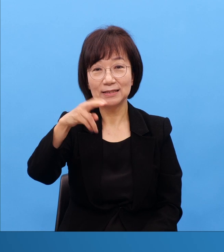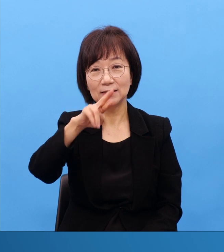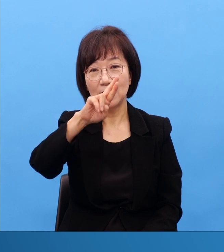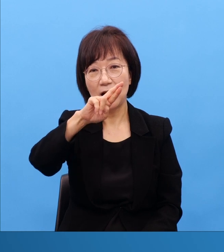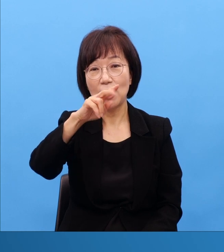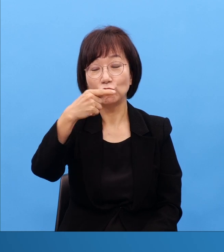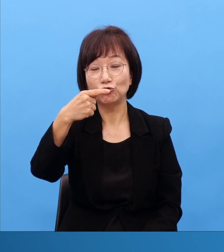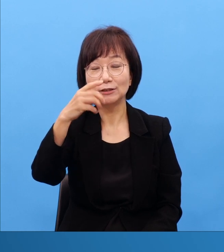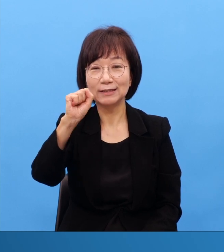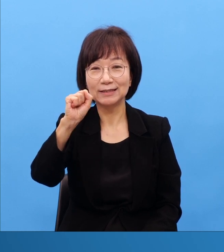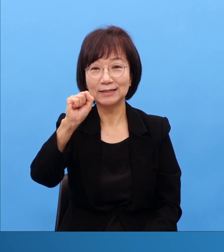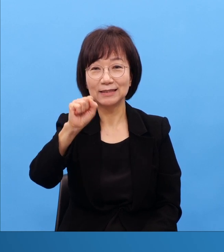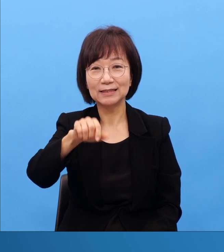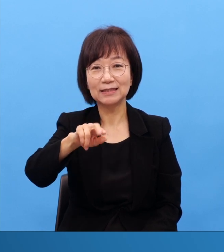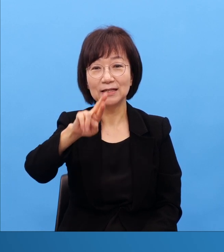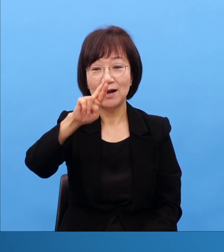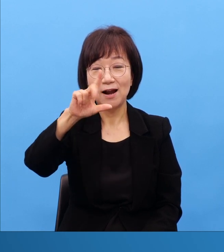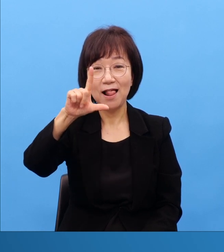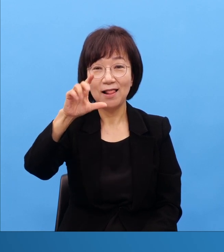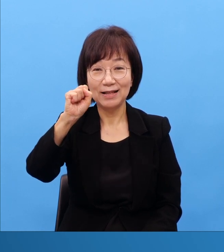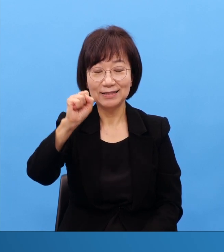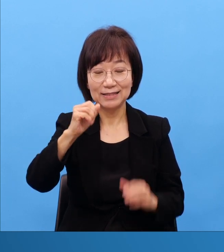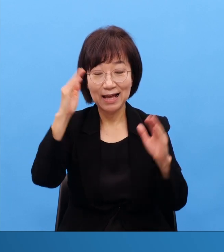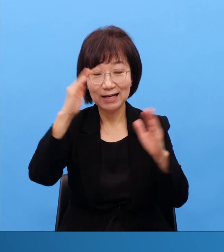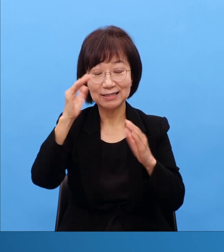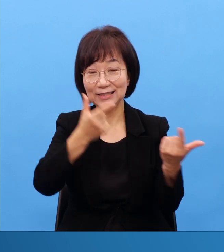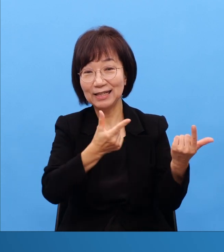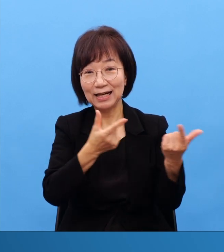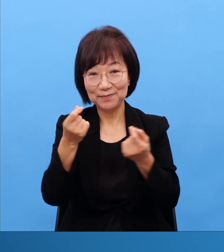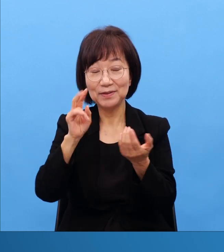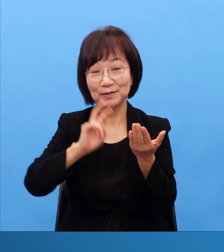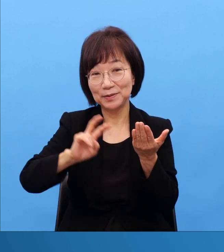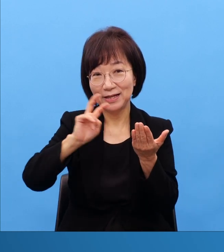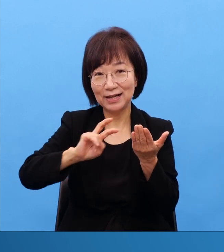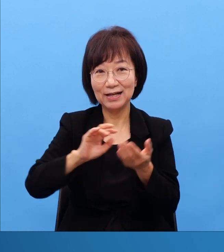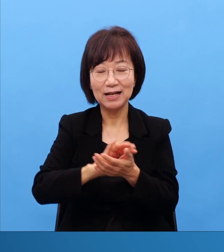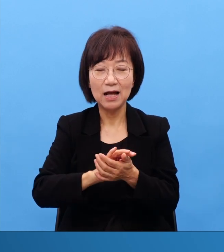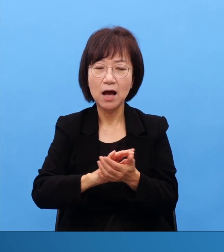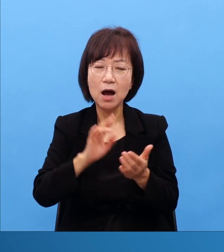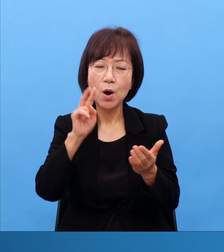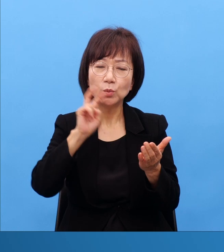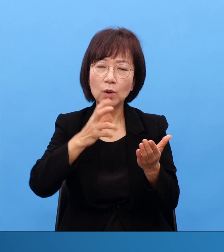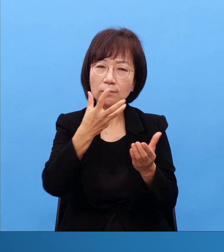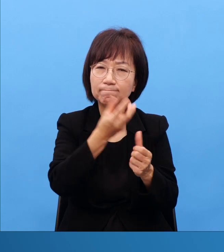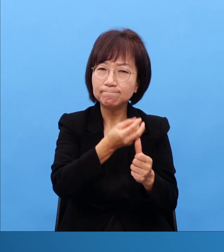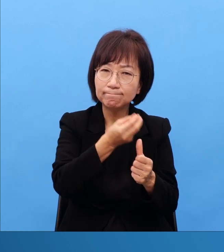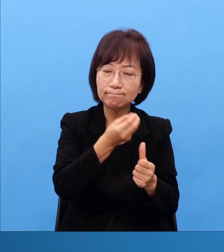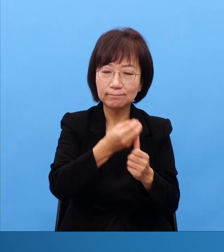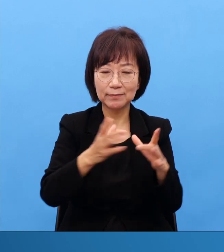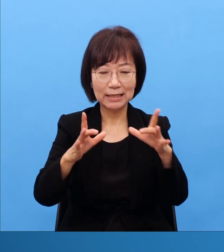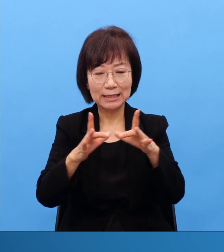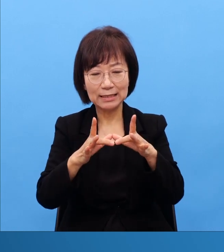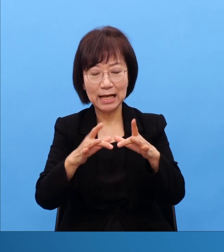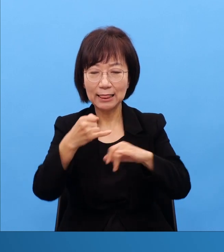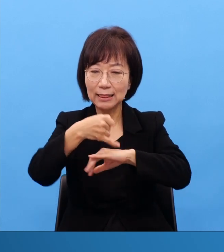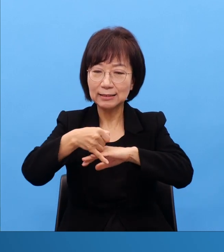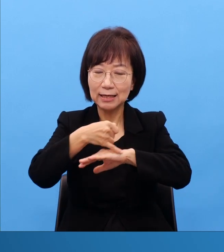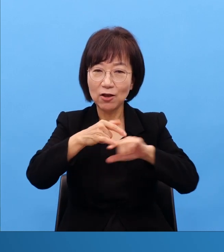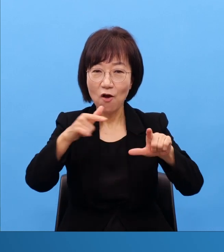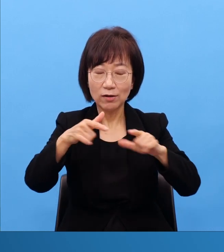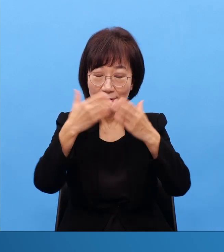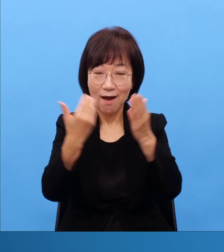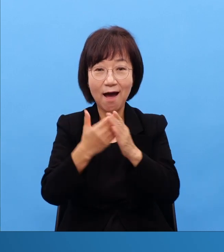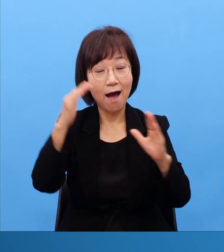RLS 학생들이 함께 불렀으며 녹음부터 앨범 디자인까지 렘넌트들이 전 과정에 참여했습니다.